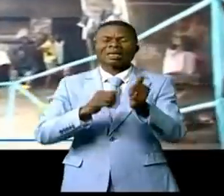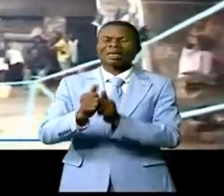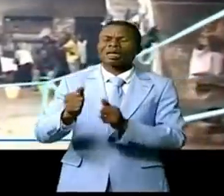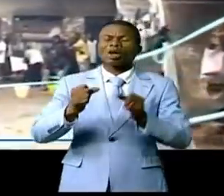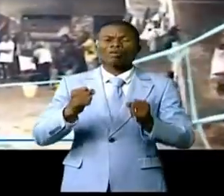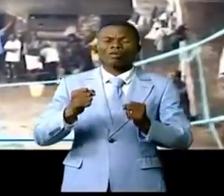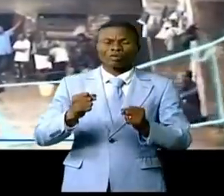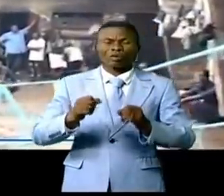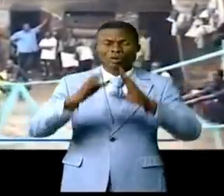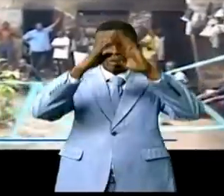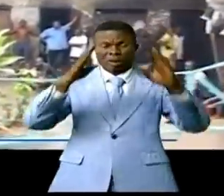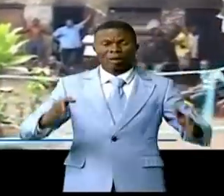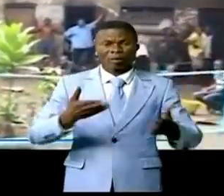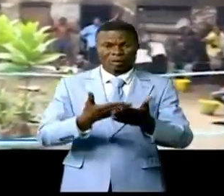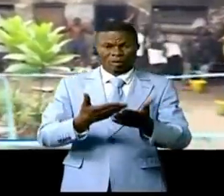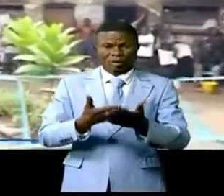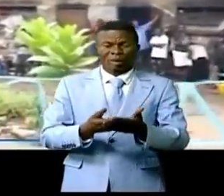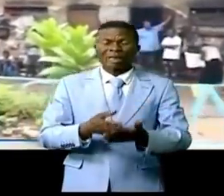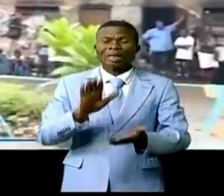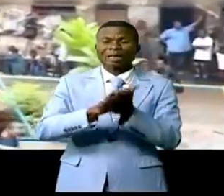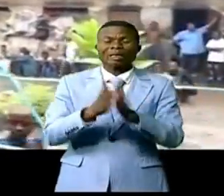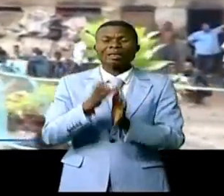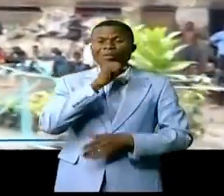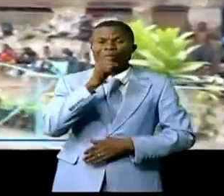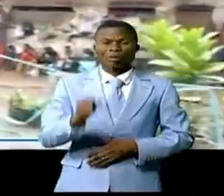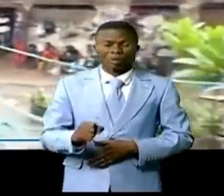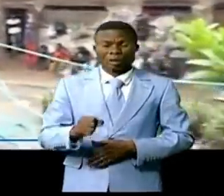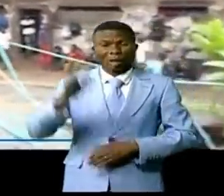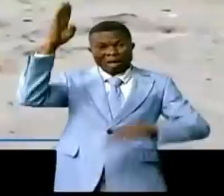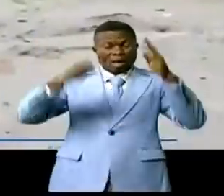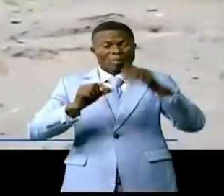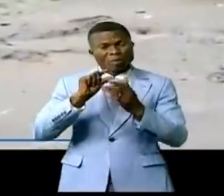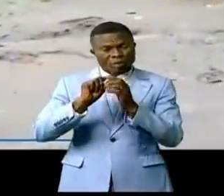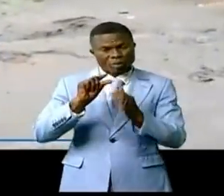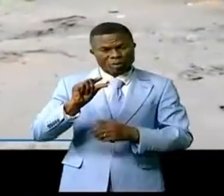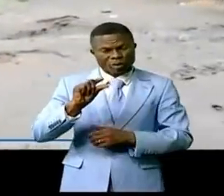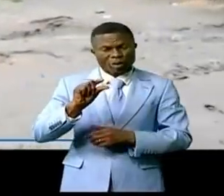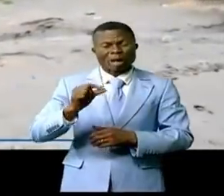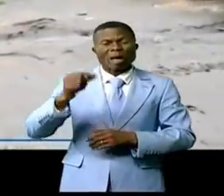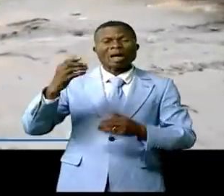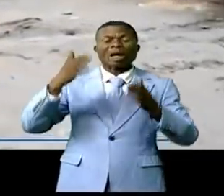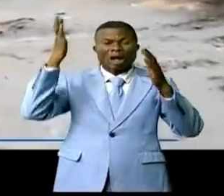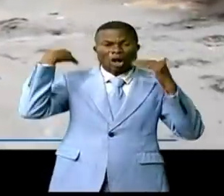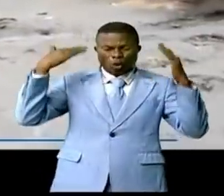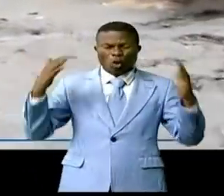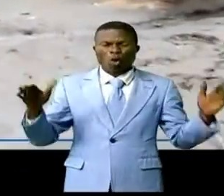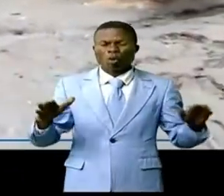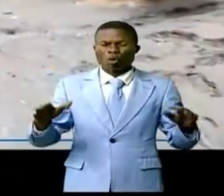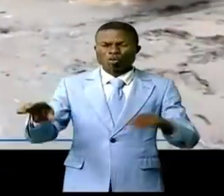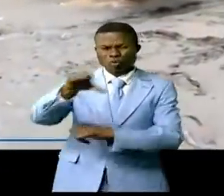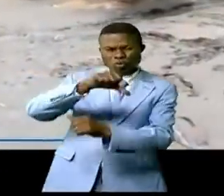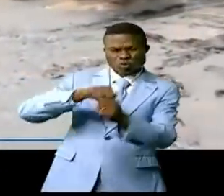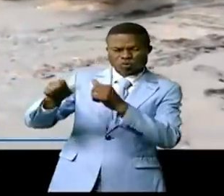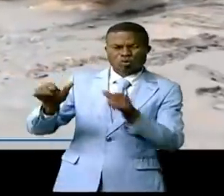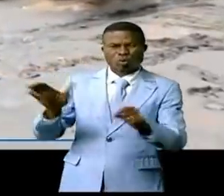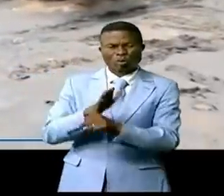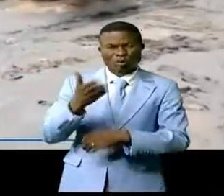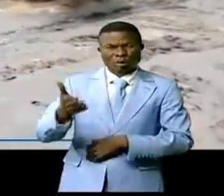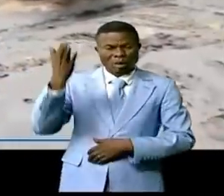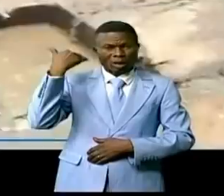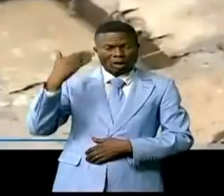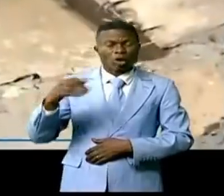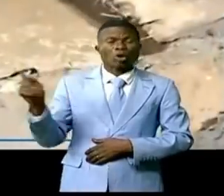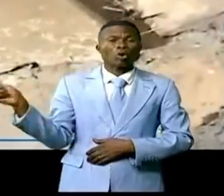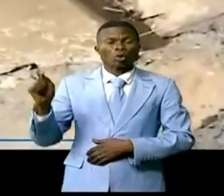Cette infrastructure a tellement vieilli, à une moindre pluie, les eaux traînent et standent dans la cour et le long de cette dernière, même des eaux de douche